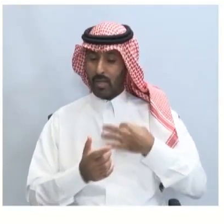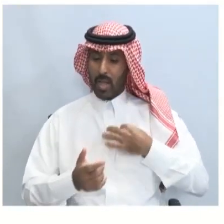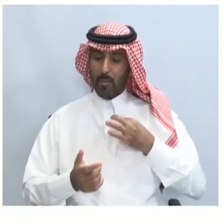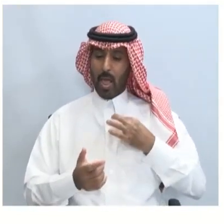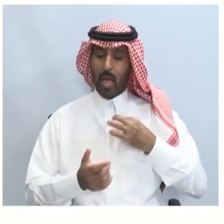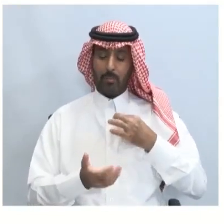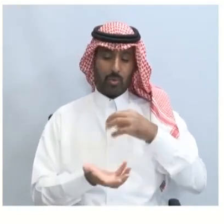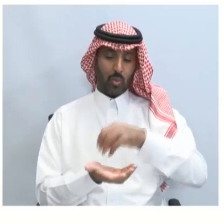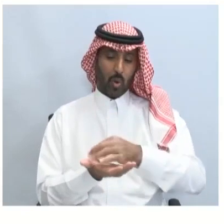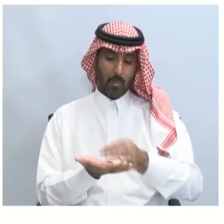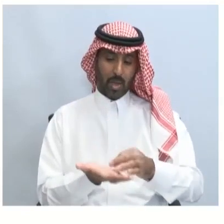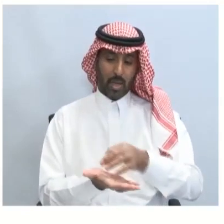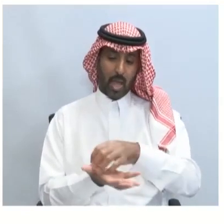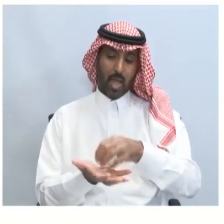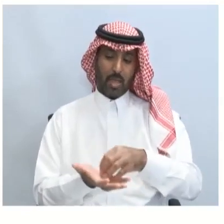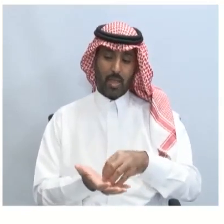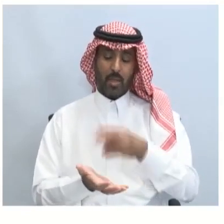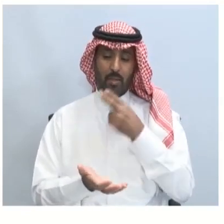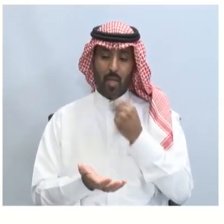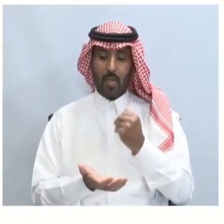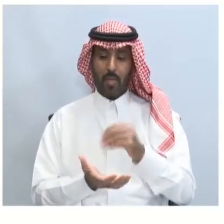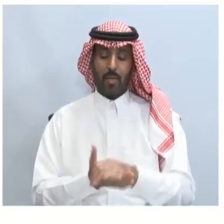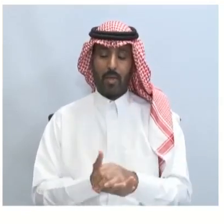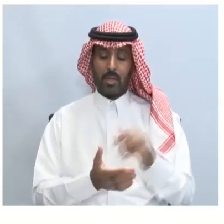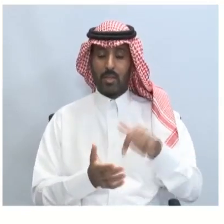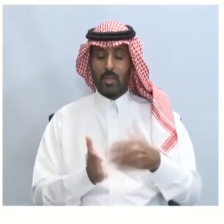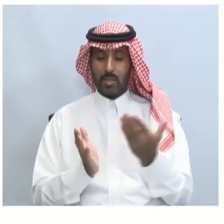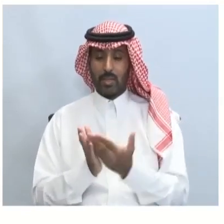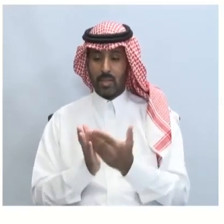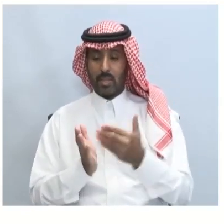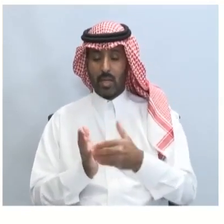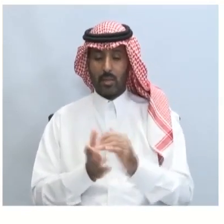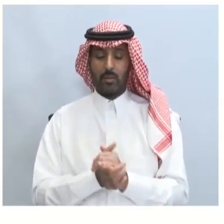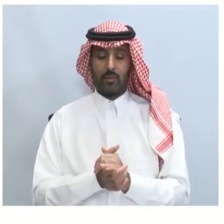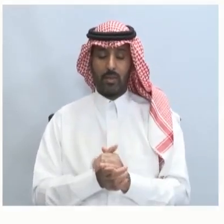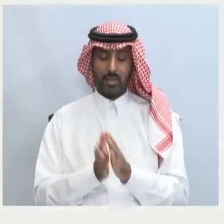الوحده الثالثه وهو الدرس الاخير في هذا الفصل في صفحه